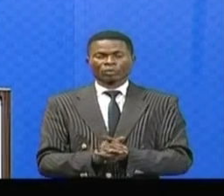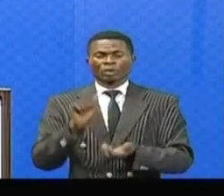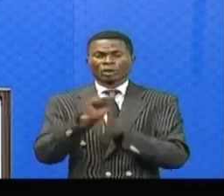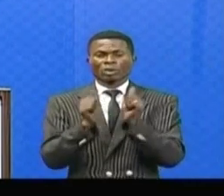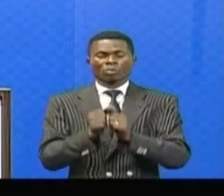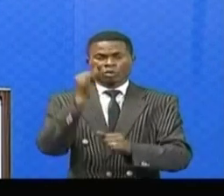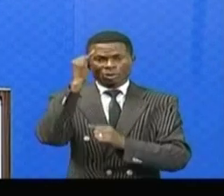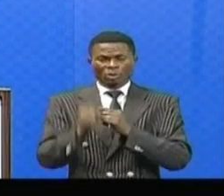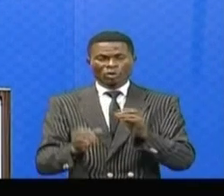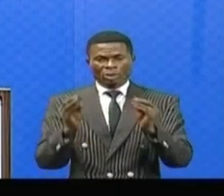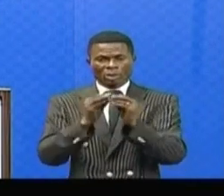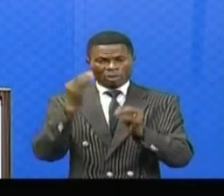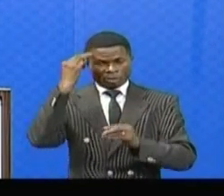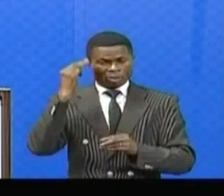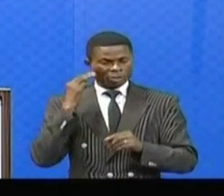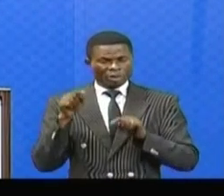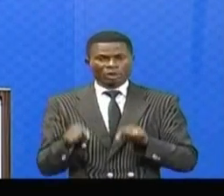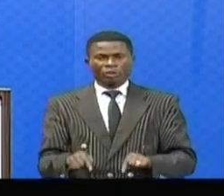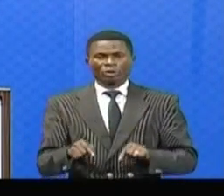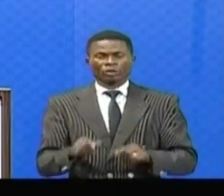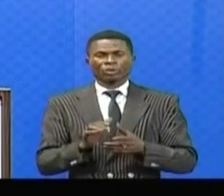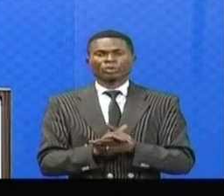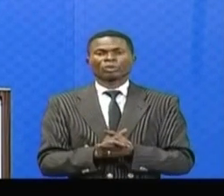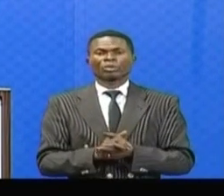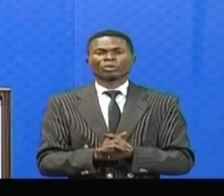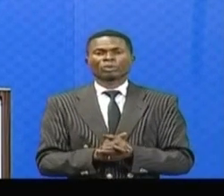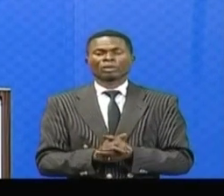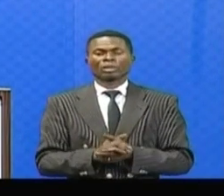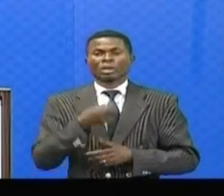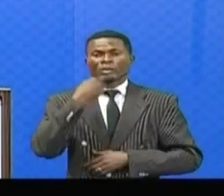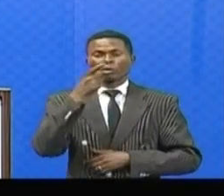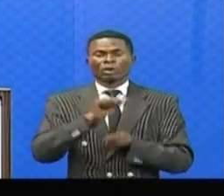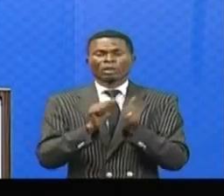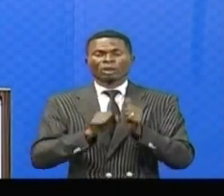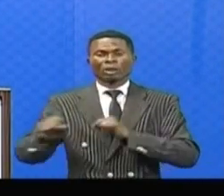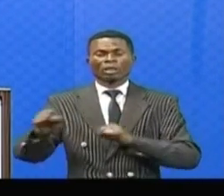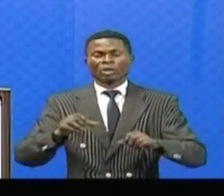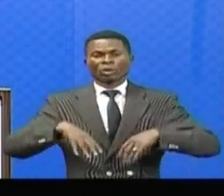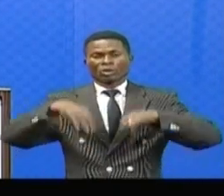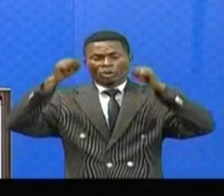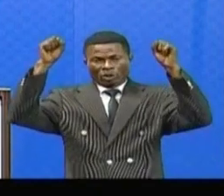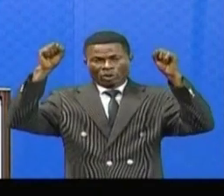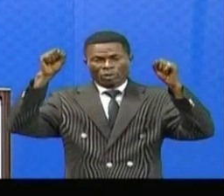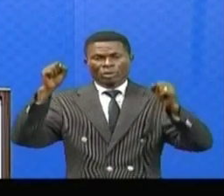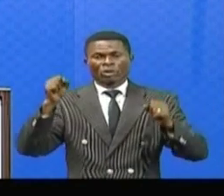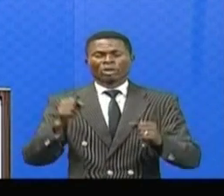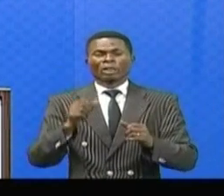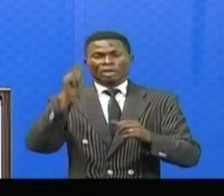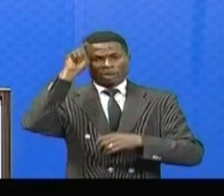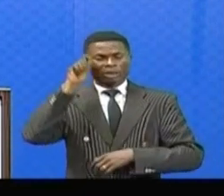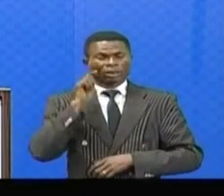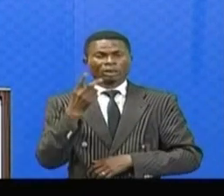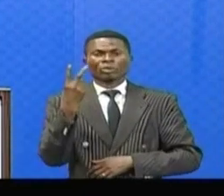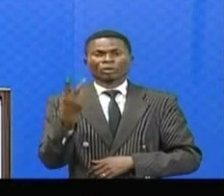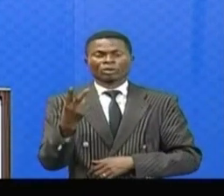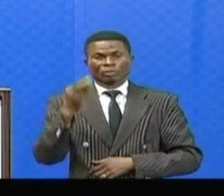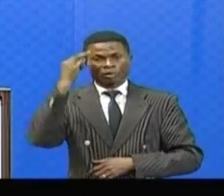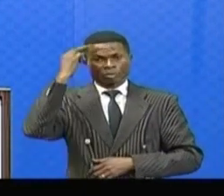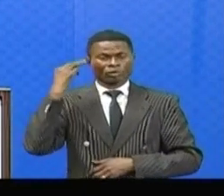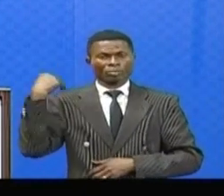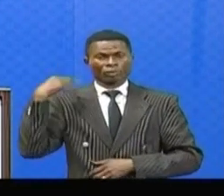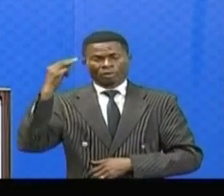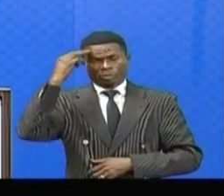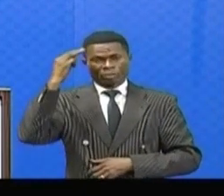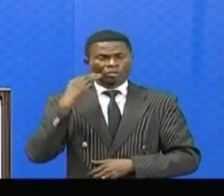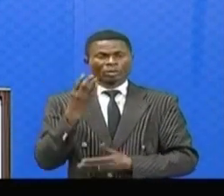chapitre du Conseil de ministres de ce jour, relatif à l'examen et à l'adoption de deux textes. Le ministre d'État,